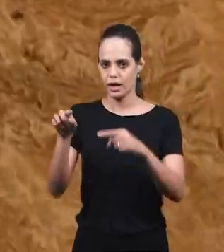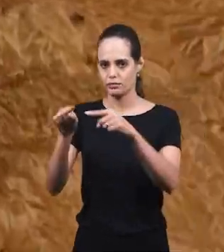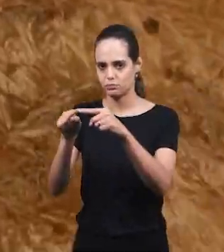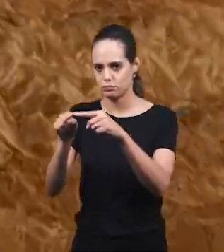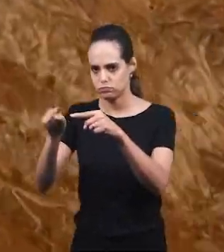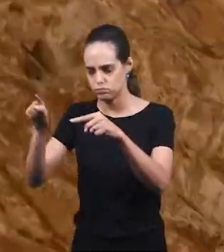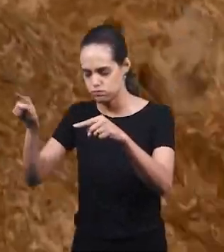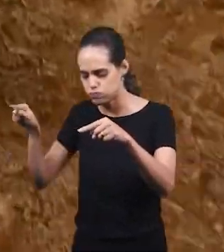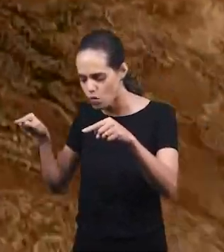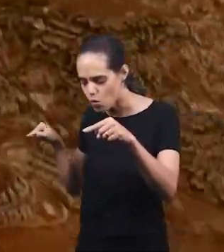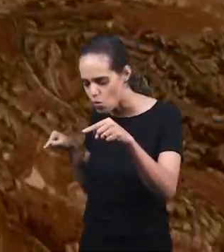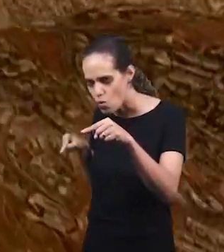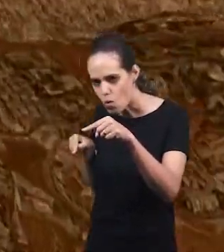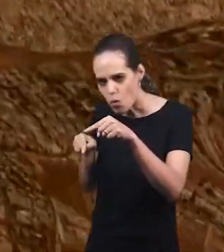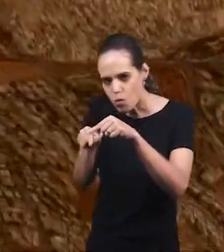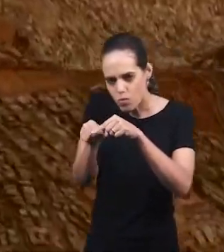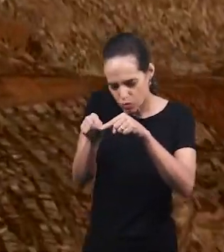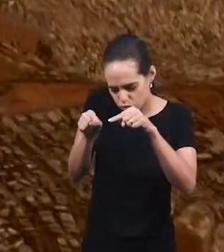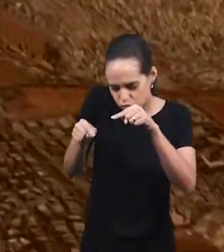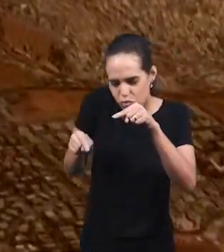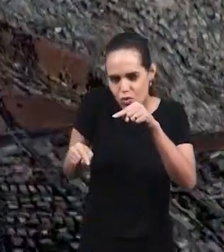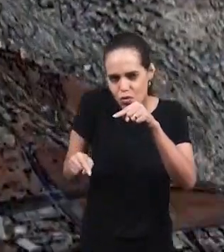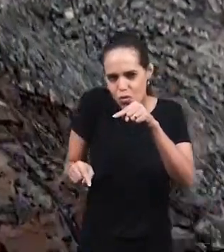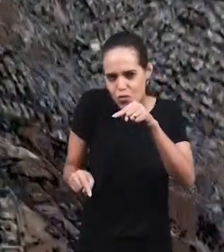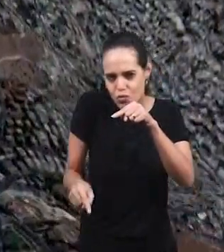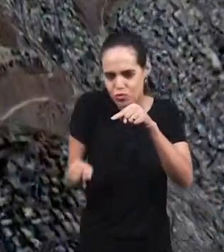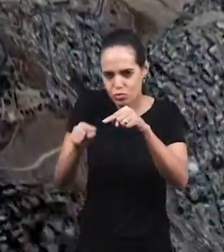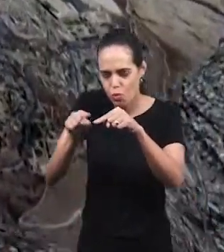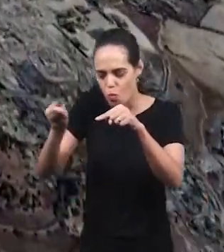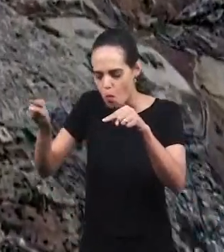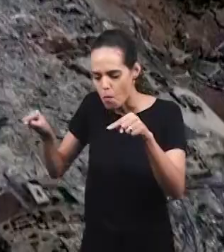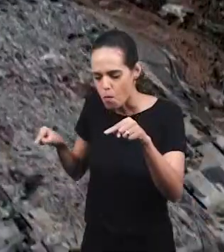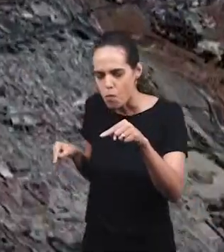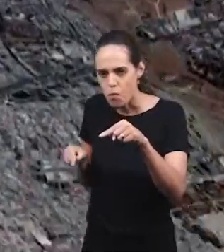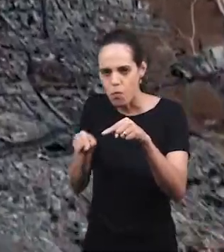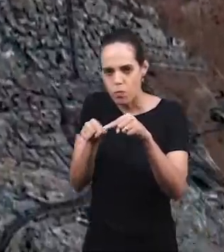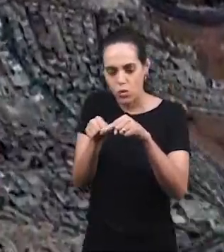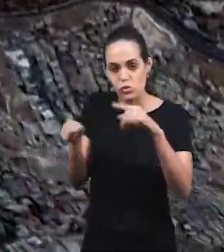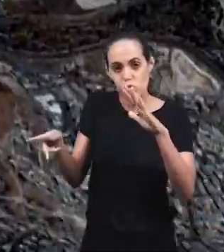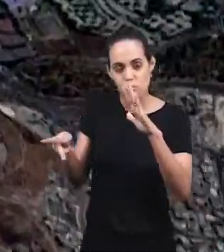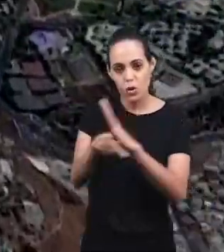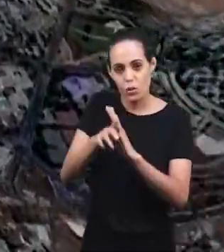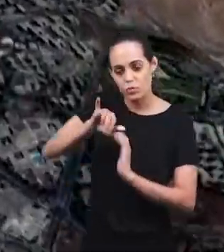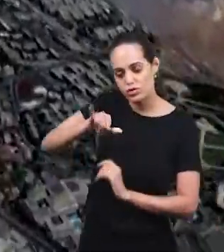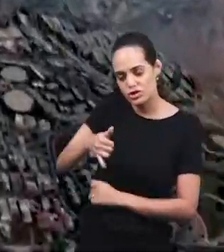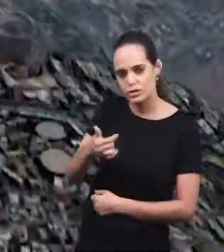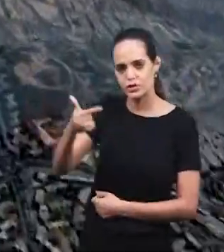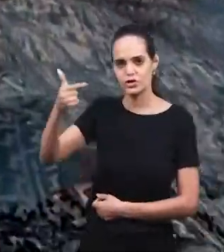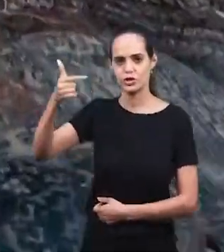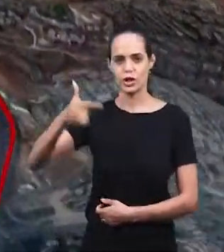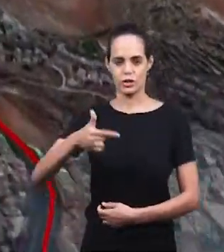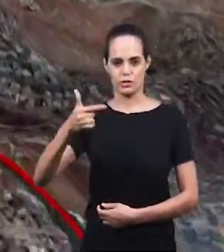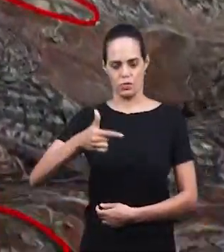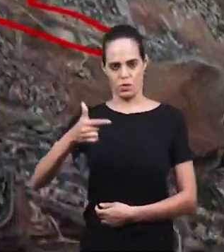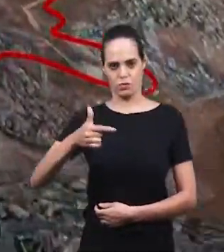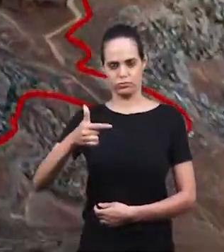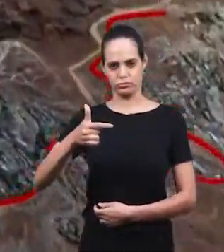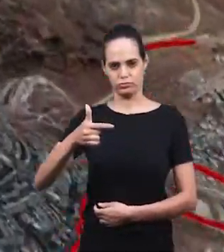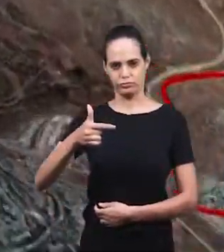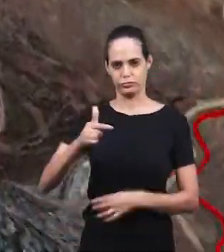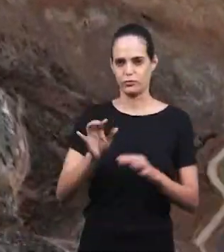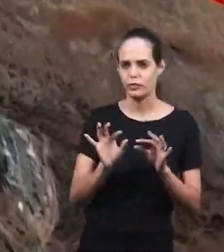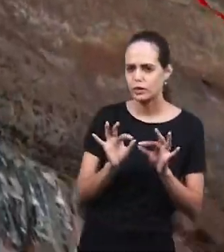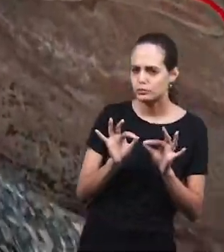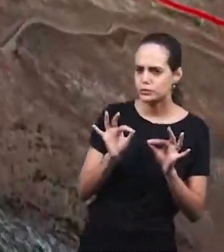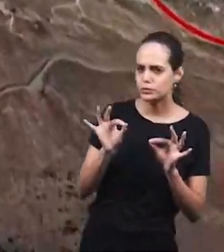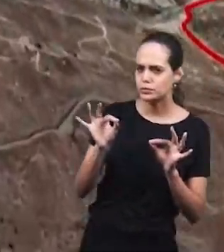où il était en train de sauver cette femme, le puits de Jacob. Possiblement, dans ce